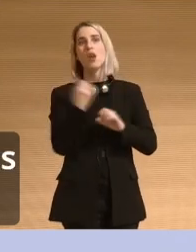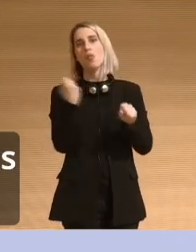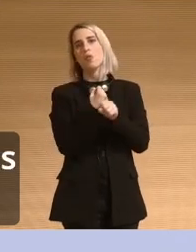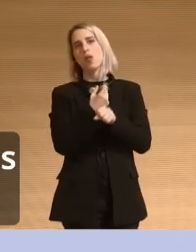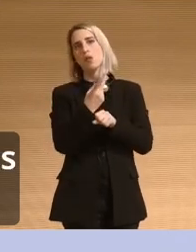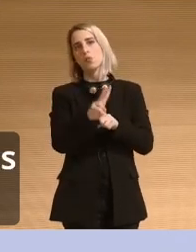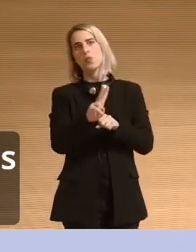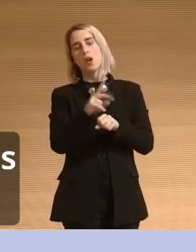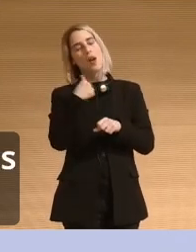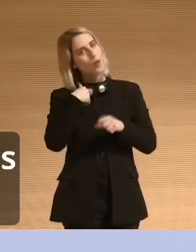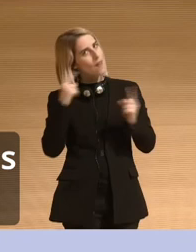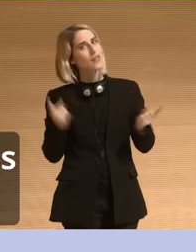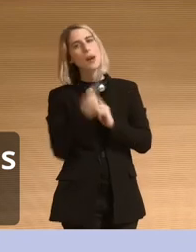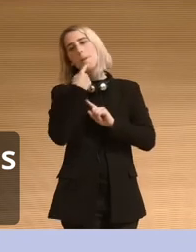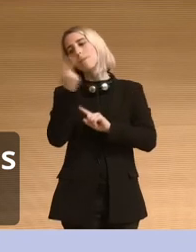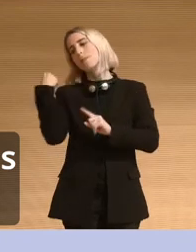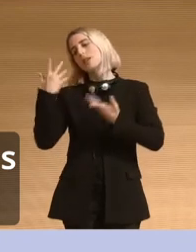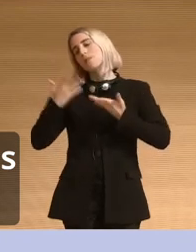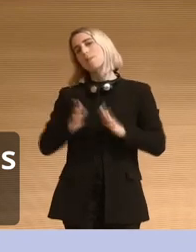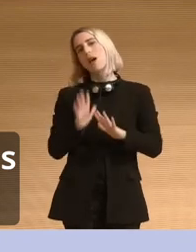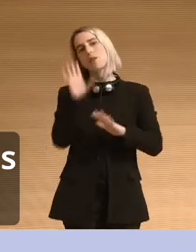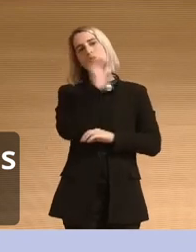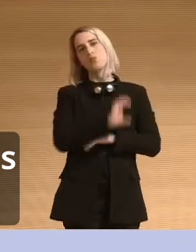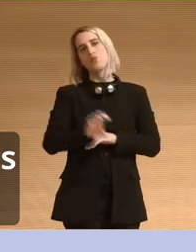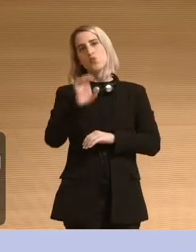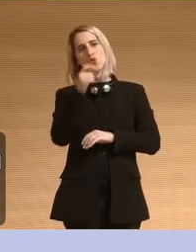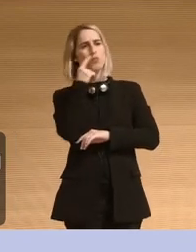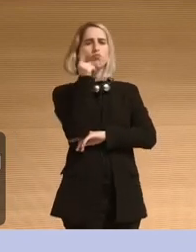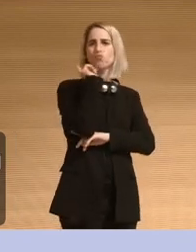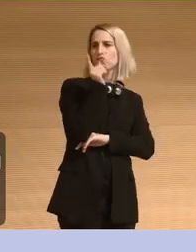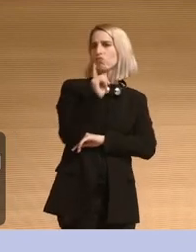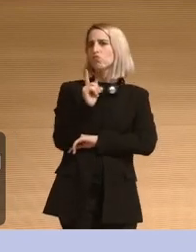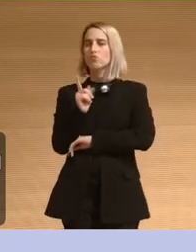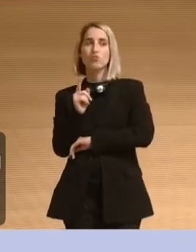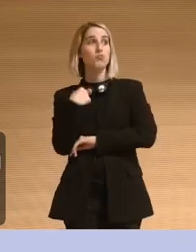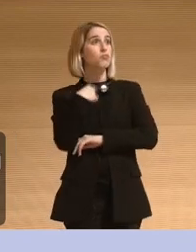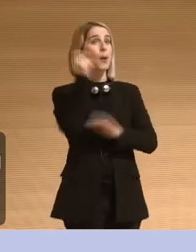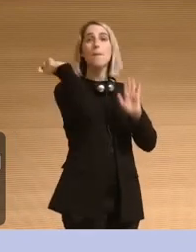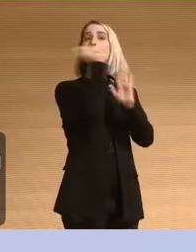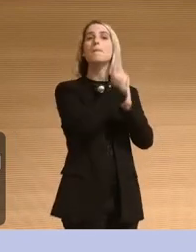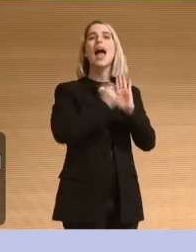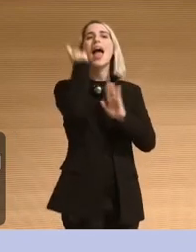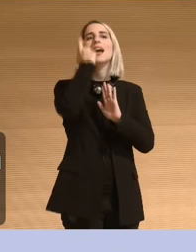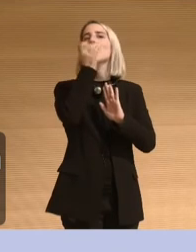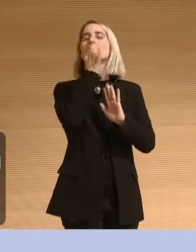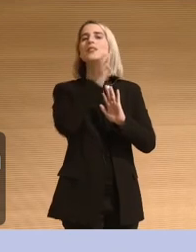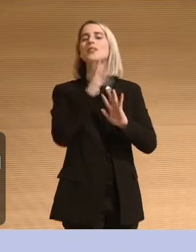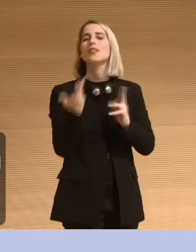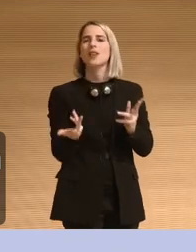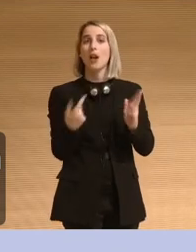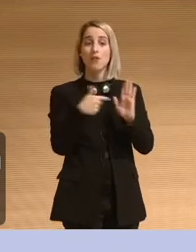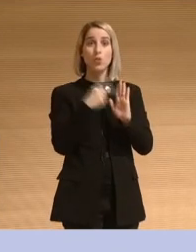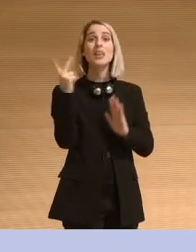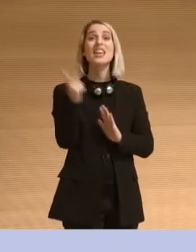είχα την ευκαιρία να επισκεφτώ το μουσείο πέρσι ως κριτής του. Και μεταξύ άλλων, είχα σημειώσει στην έκθεση αναφοράς ότι πρόκειται για ένα